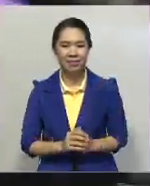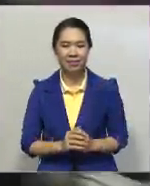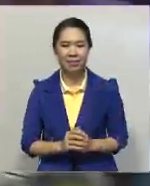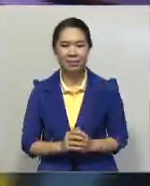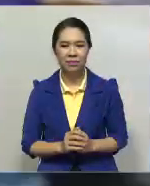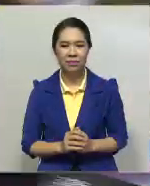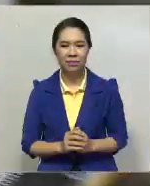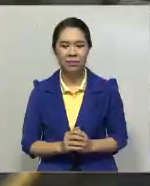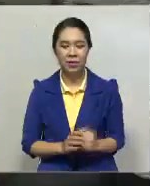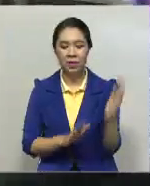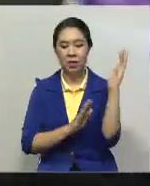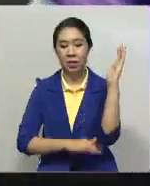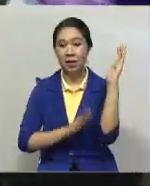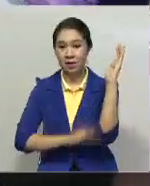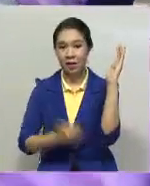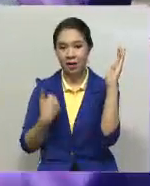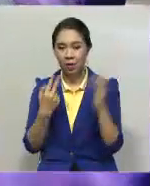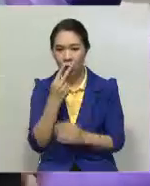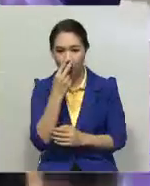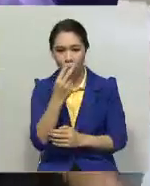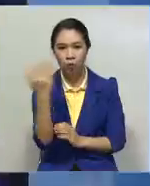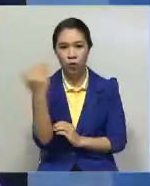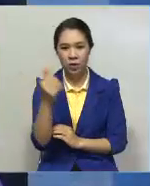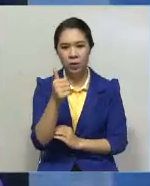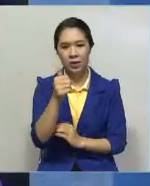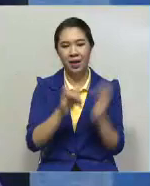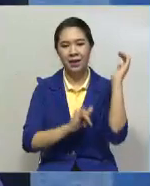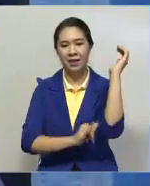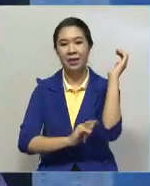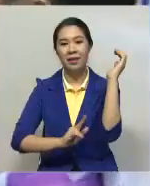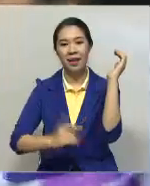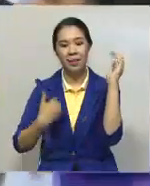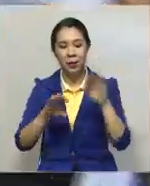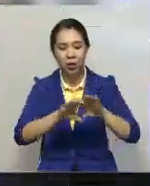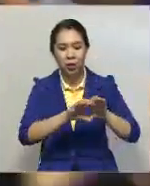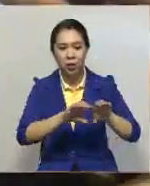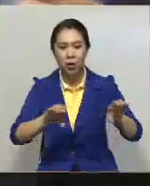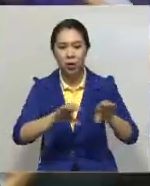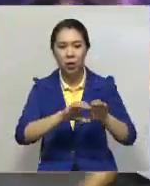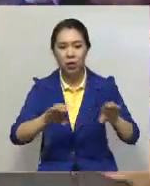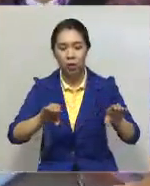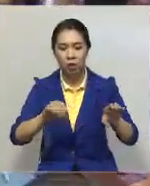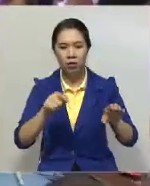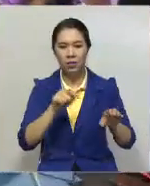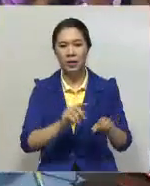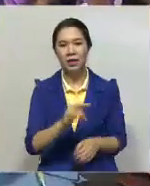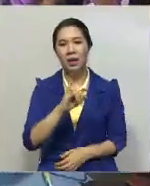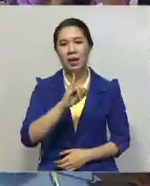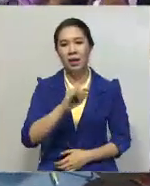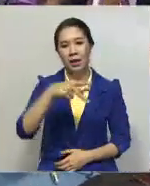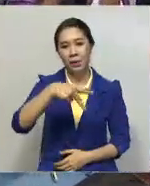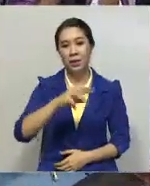ยคุณผู้ชมในพื้นที่จังหวัดชายแดนภาคใต้ก็สามารถรับชมได้นะครับ NBT ยะลาผ่านกล่องรับสัญญาณดาวเทียม IPM